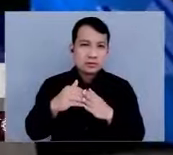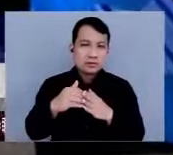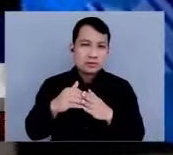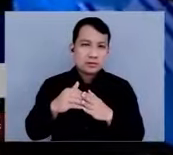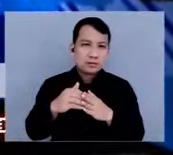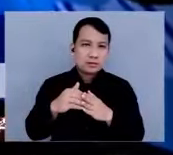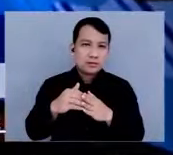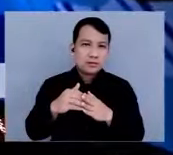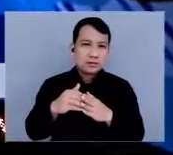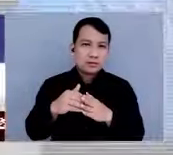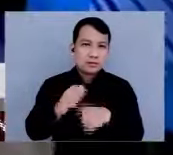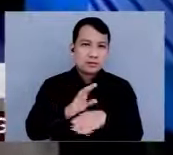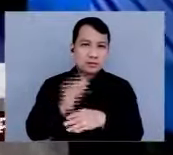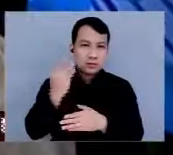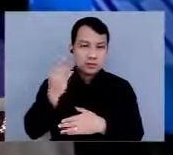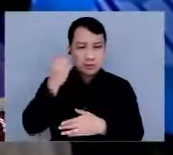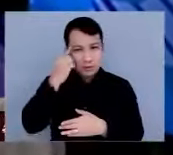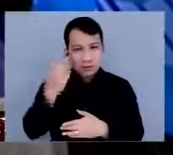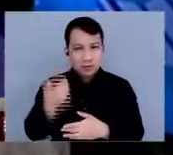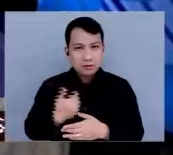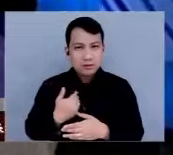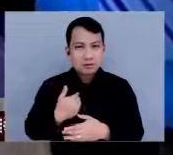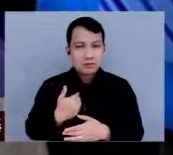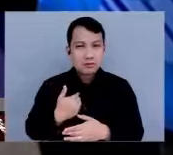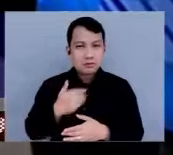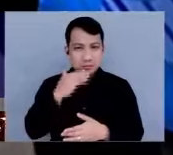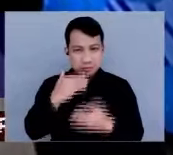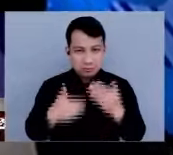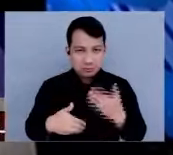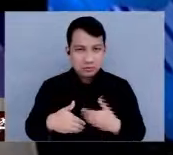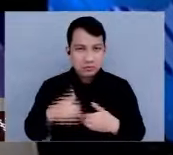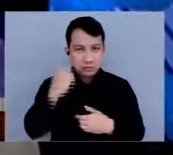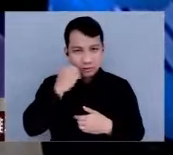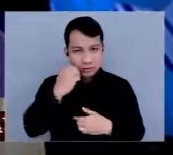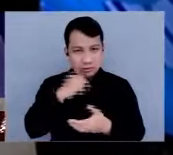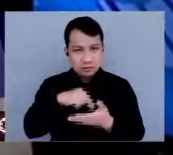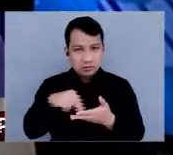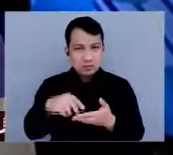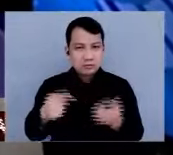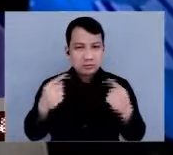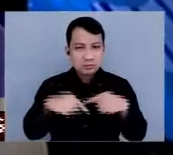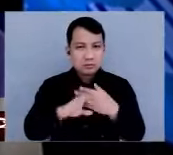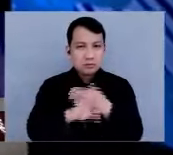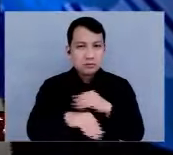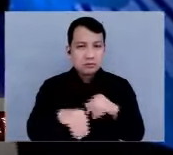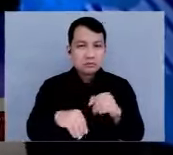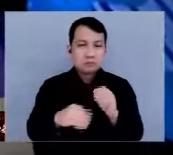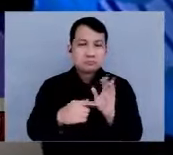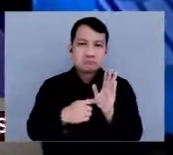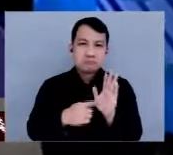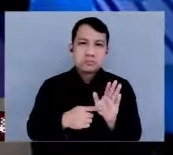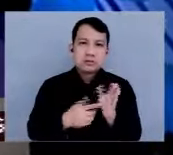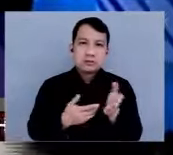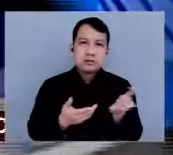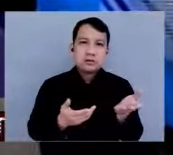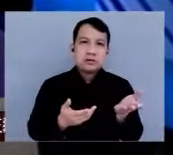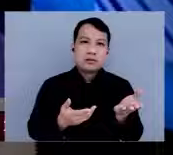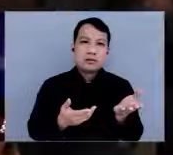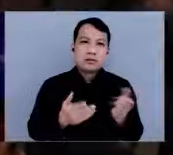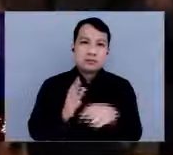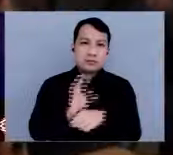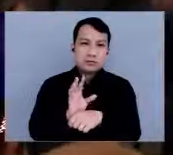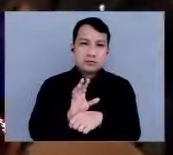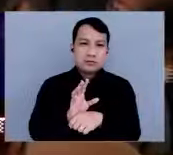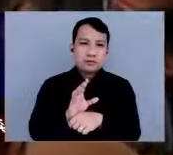scene kumbaga for me it's very welcoming It's always nice to be back It's always nice to do a film for